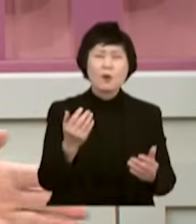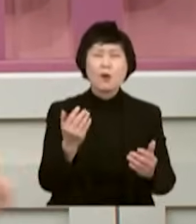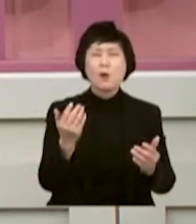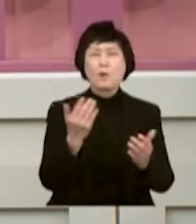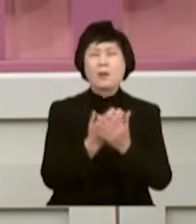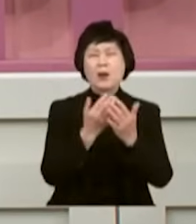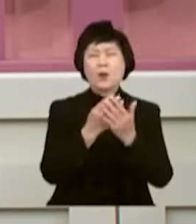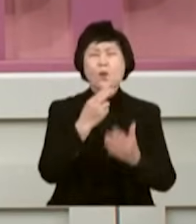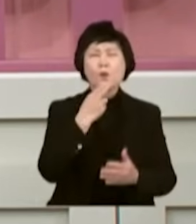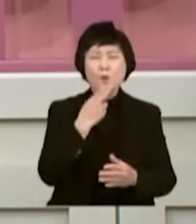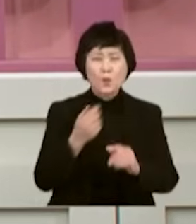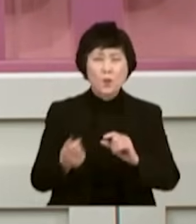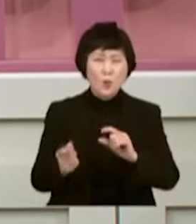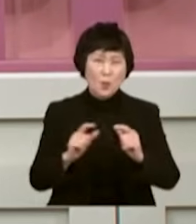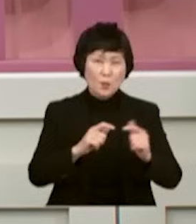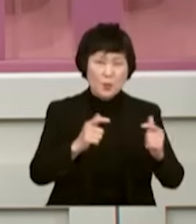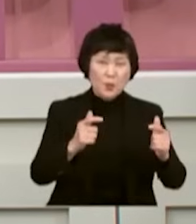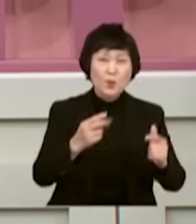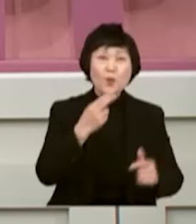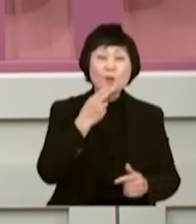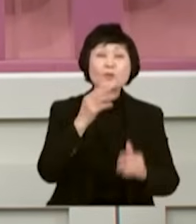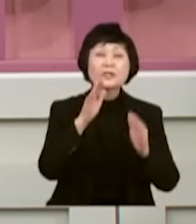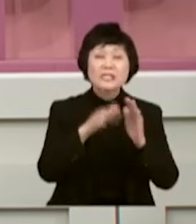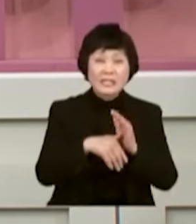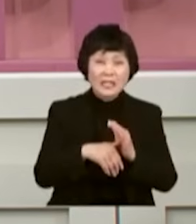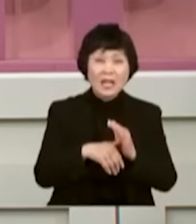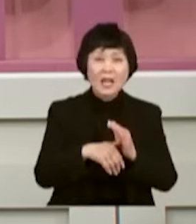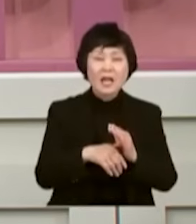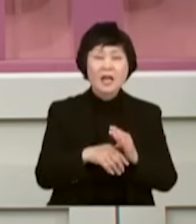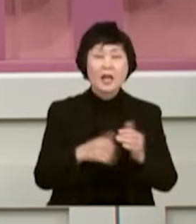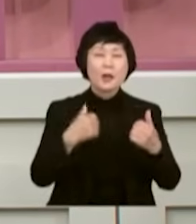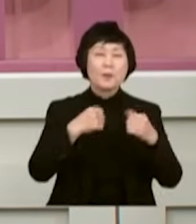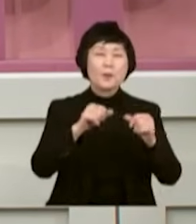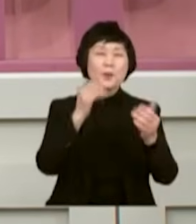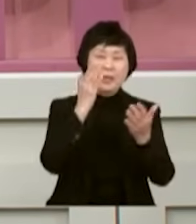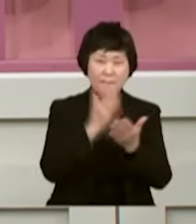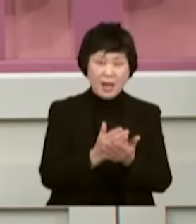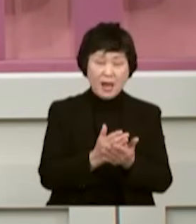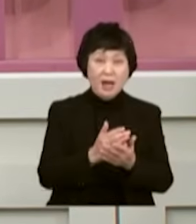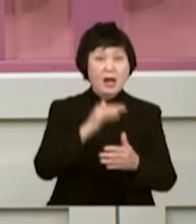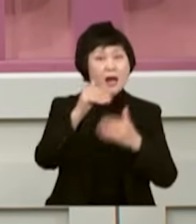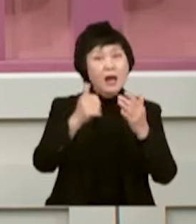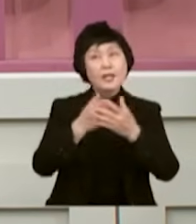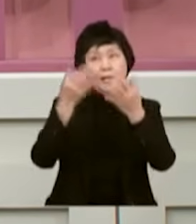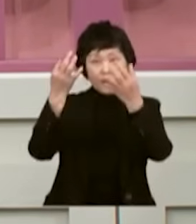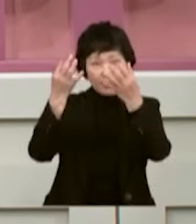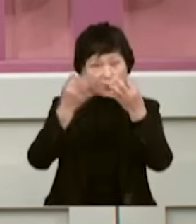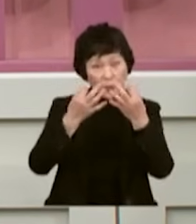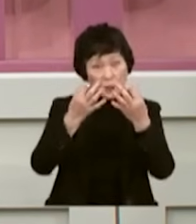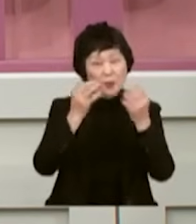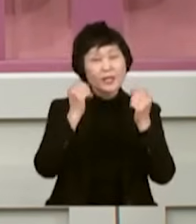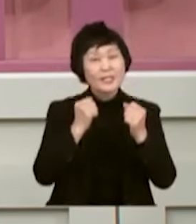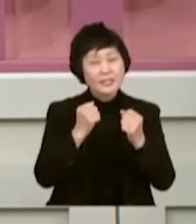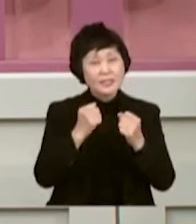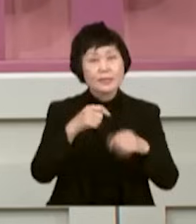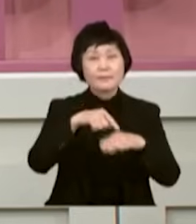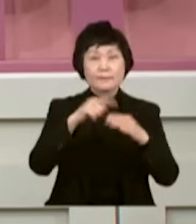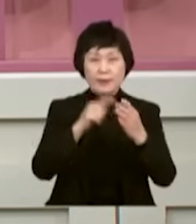있고 해도 안 될 때 하나님이 나를 보고 계신다는 마음으로 그래도